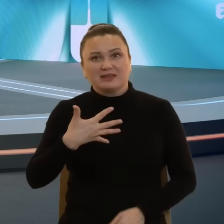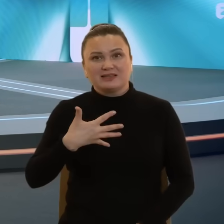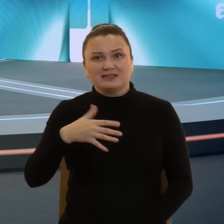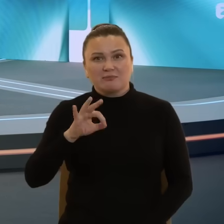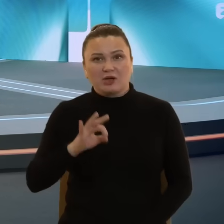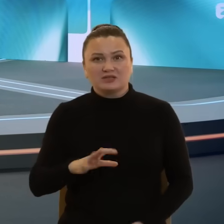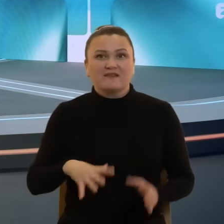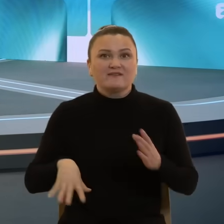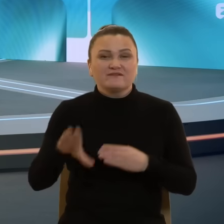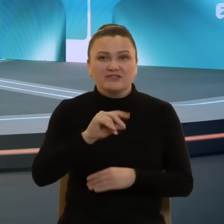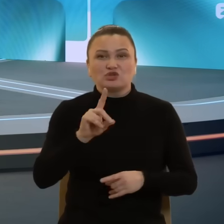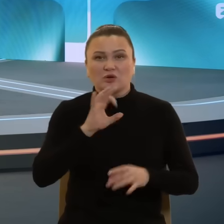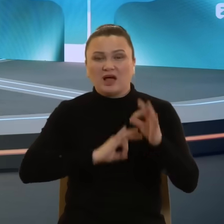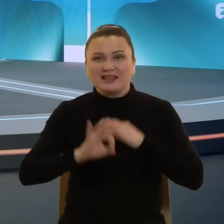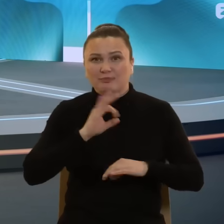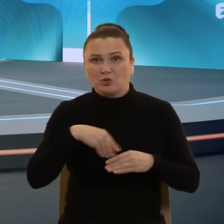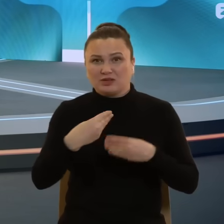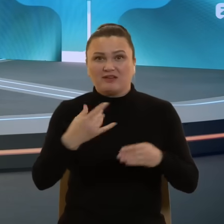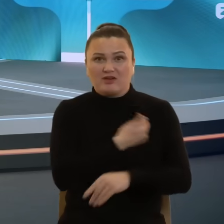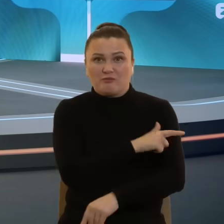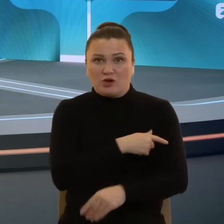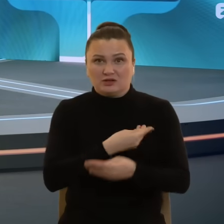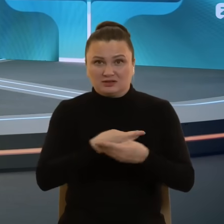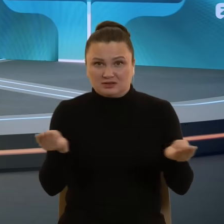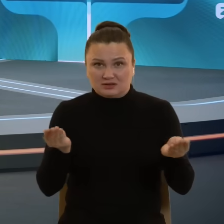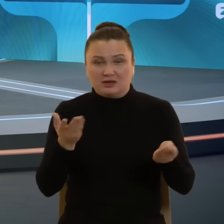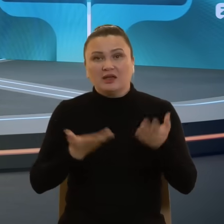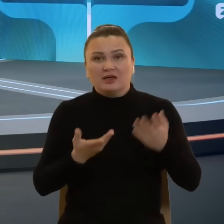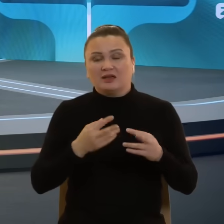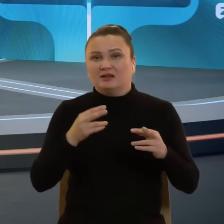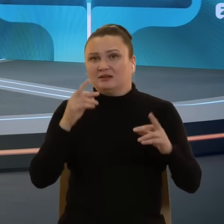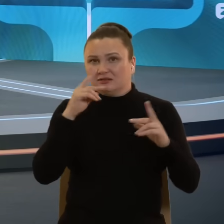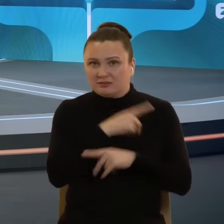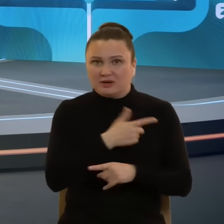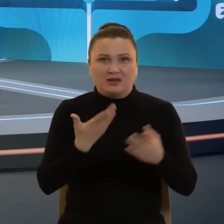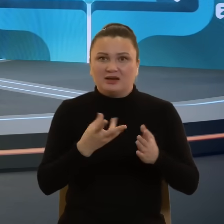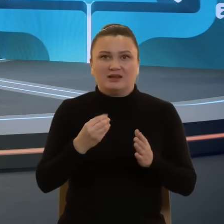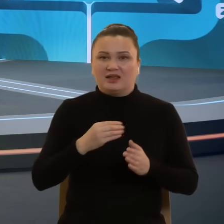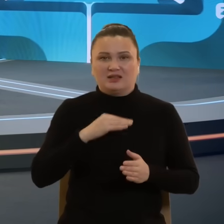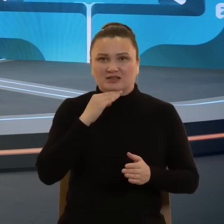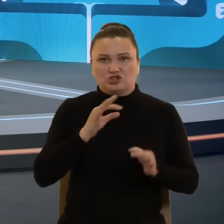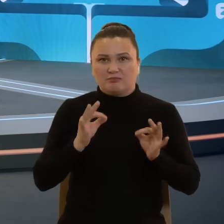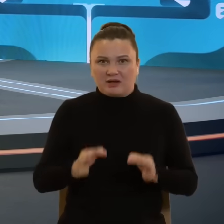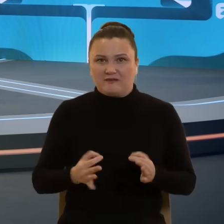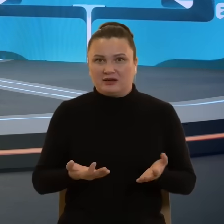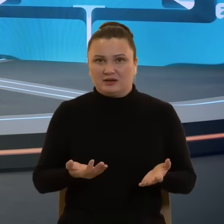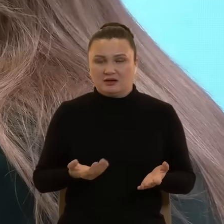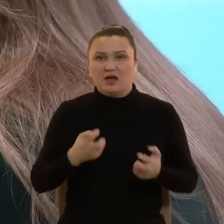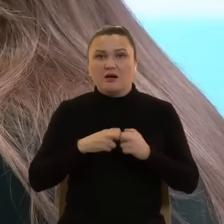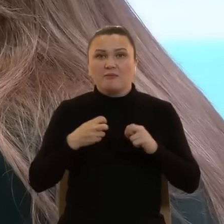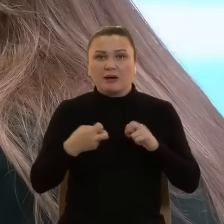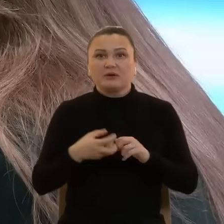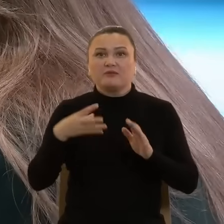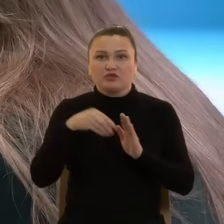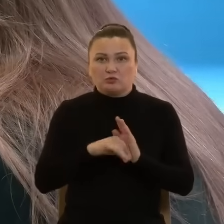50% всех назначений антибиотиков в стационарах являются либо необоснованным, либо недостаточно рациональным. То есть проблема в